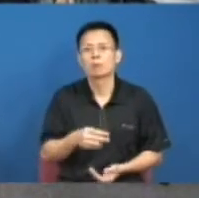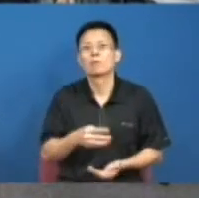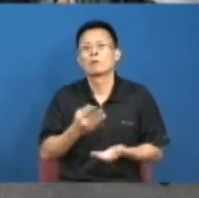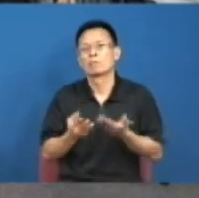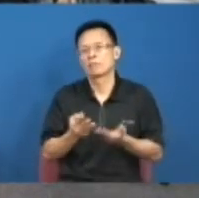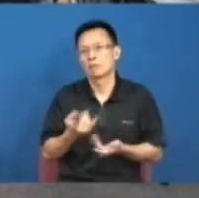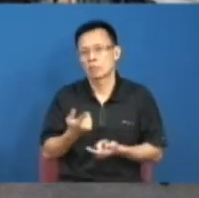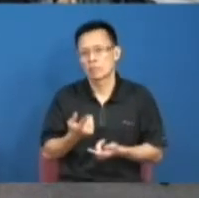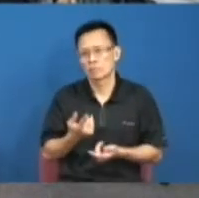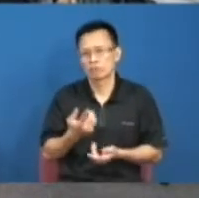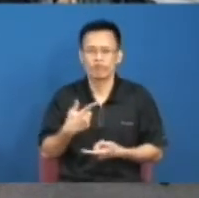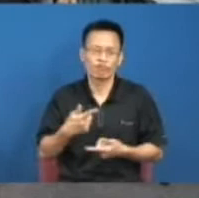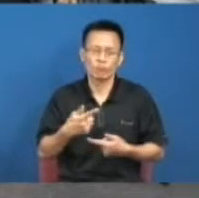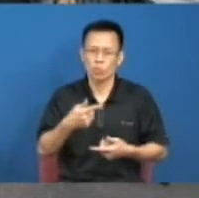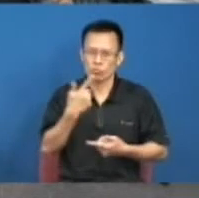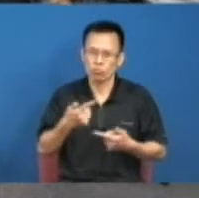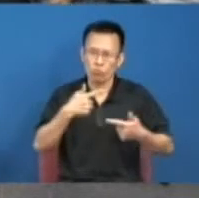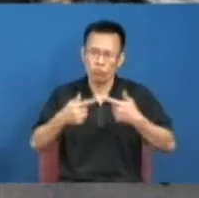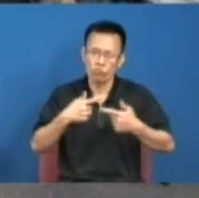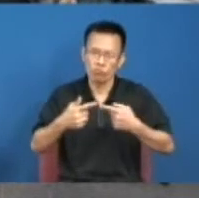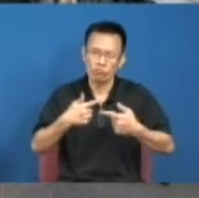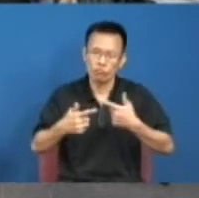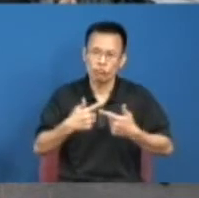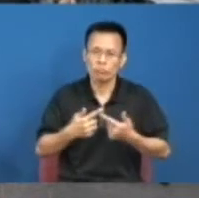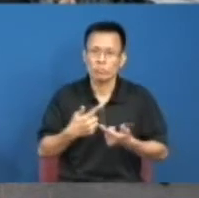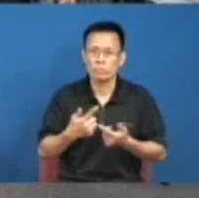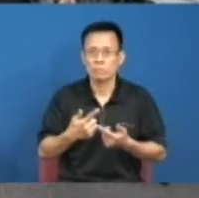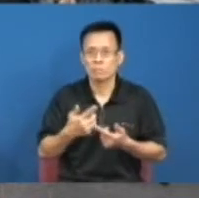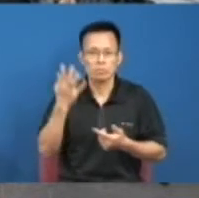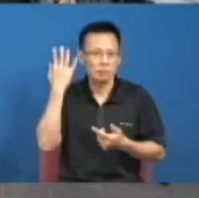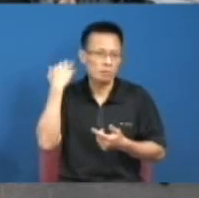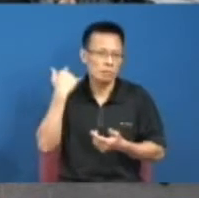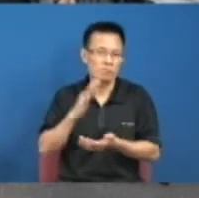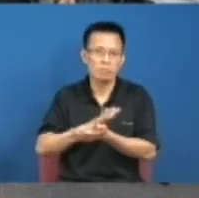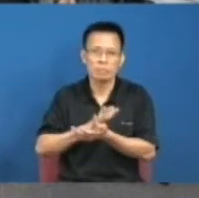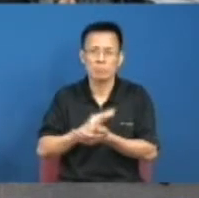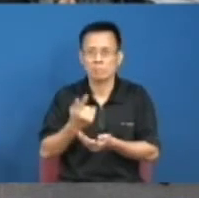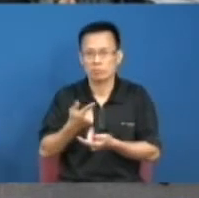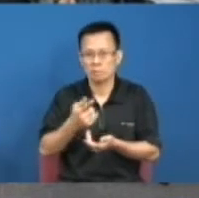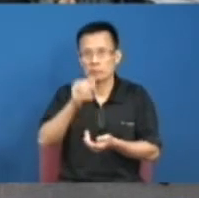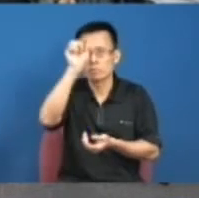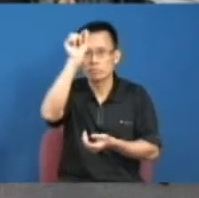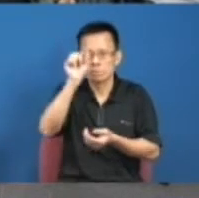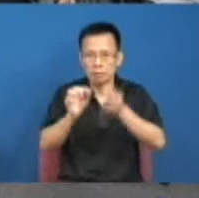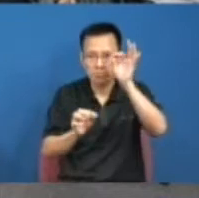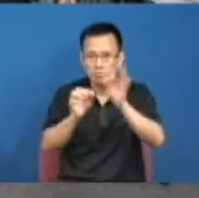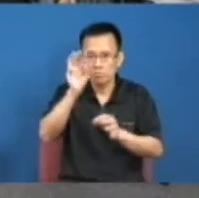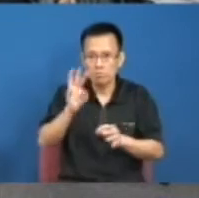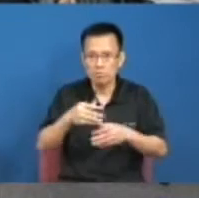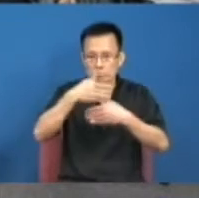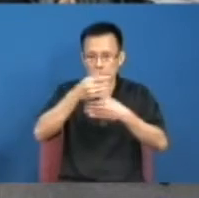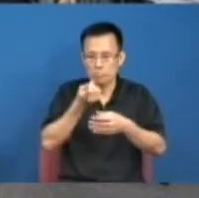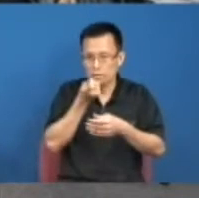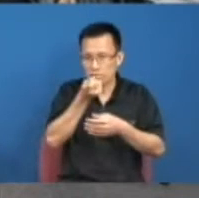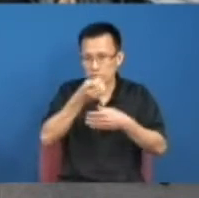多時都係有呢個爭拗？嗱， 以我經驗，通常一般咧。如果你漏水的位置咧，近個外牆咧，